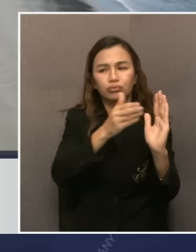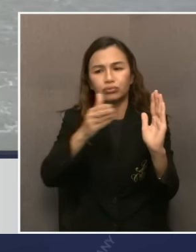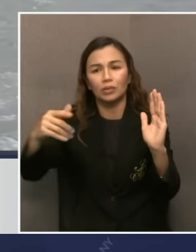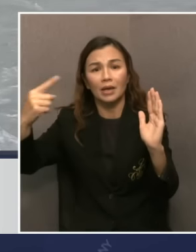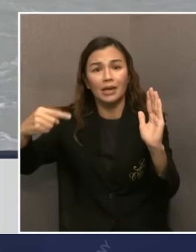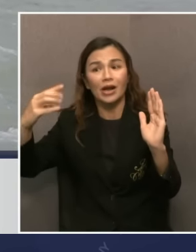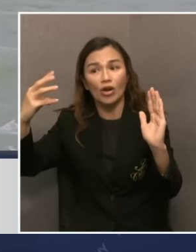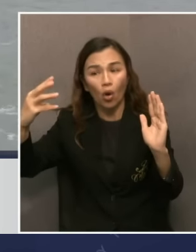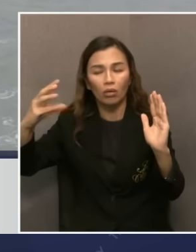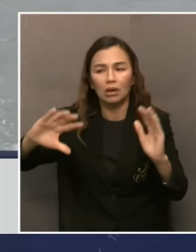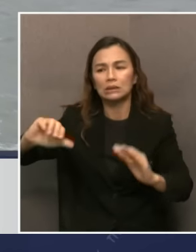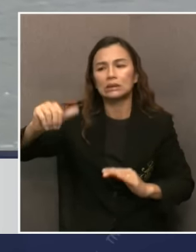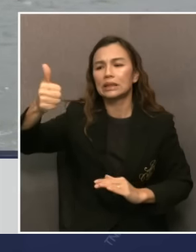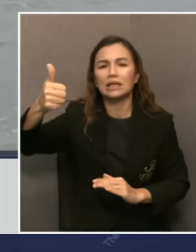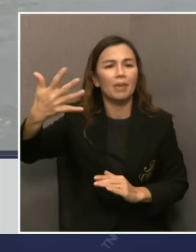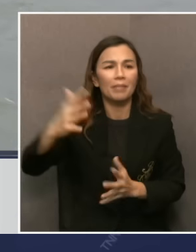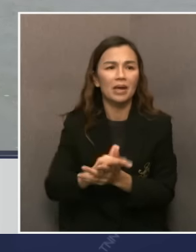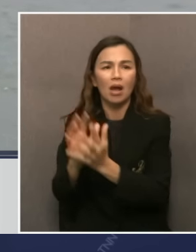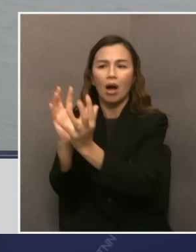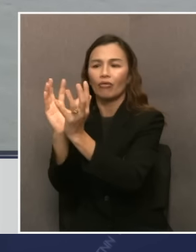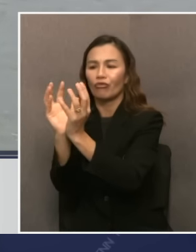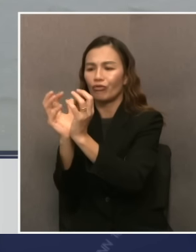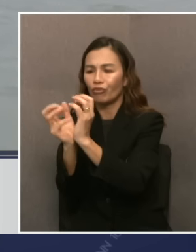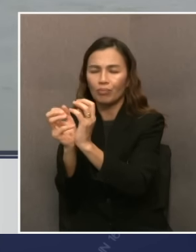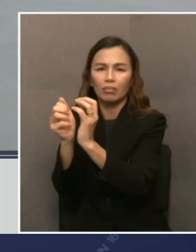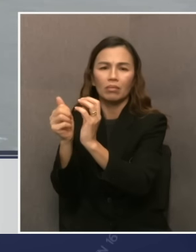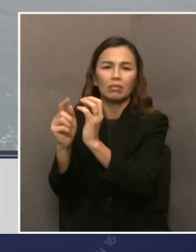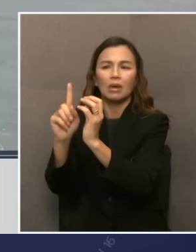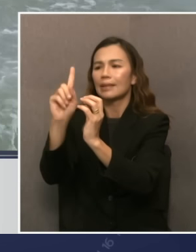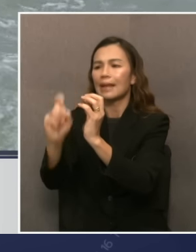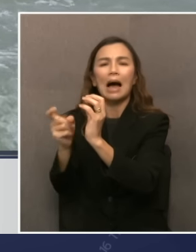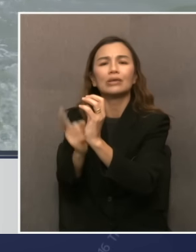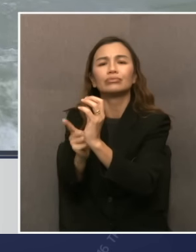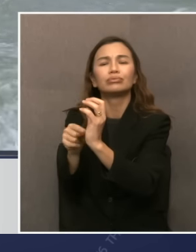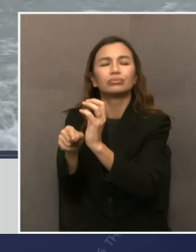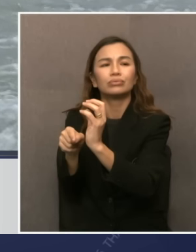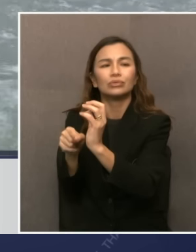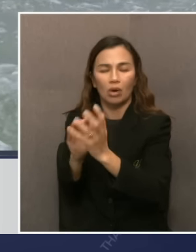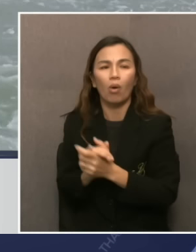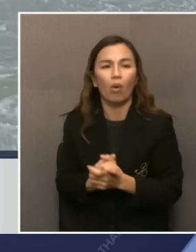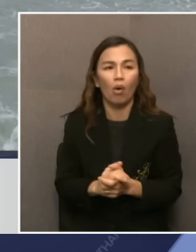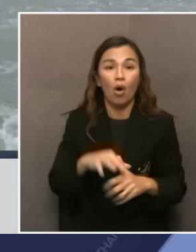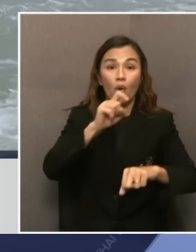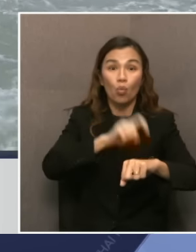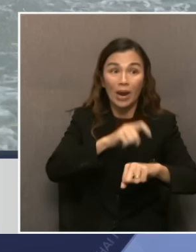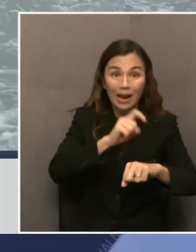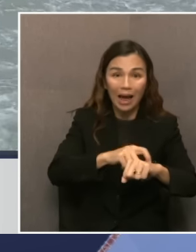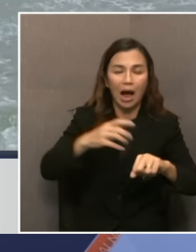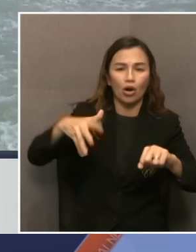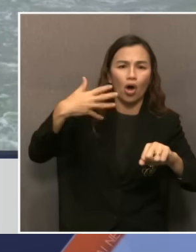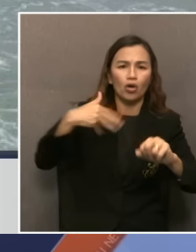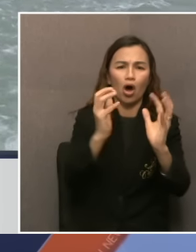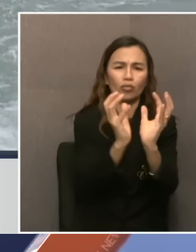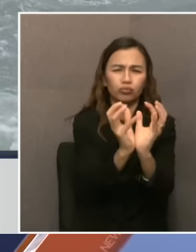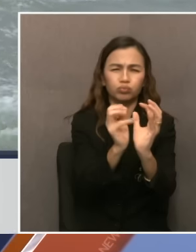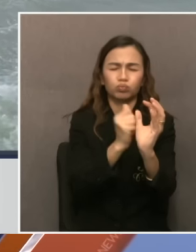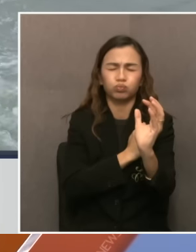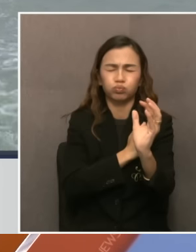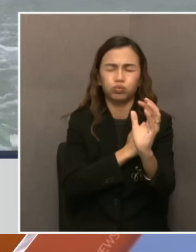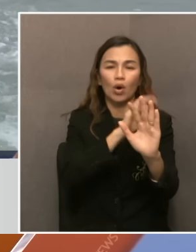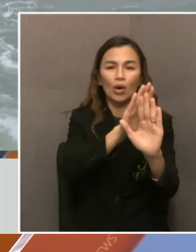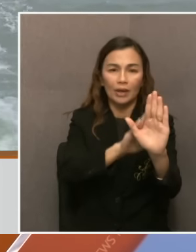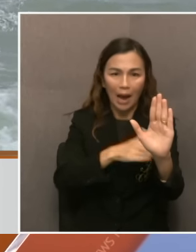ล้วปะการังบางส่วนยังไม่ฟื้นเลยนะครับเพราะฉะนั้นตรงนี้จะเห็นได้ว่าช่วงเวลาฟอกขาวก็นานขึ้นแล้วก็ช่วงพาที่ปะ